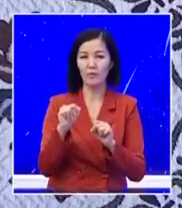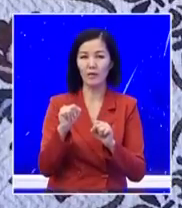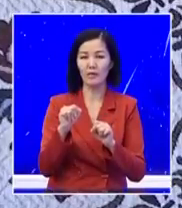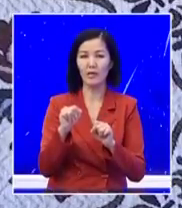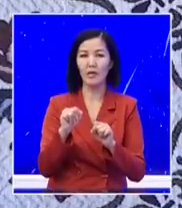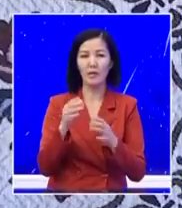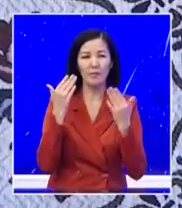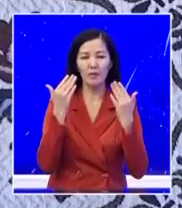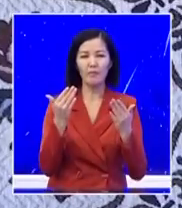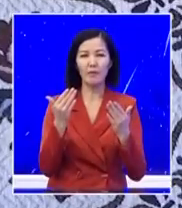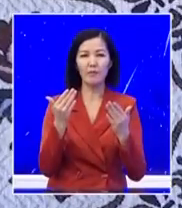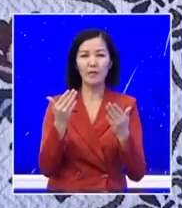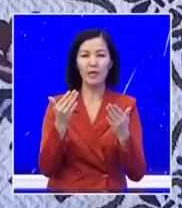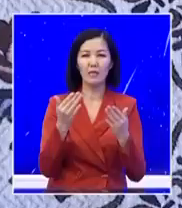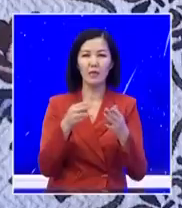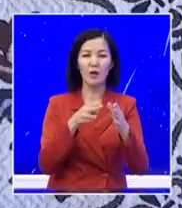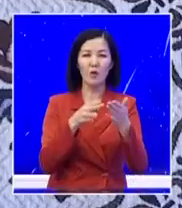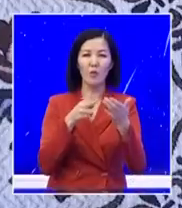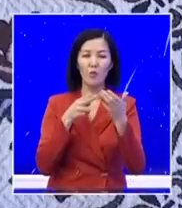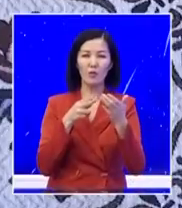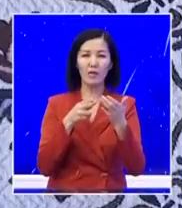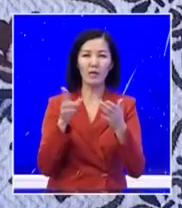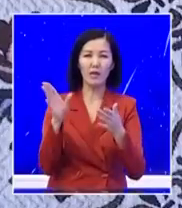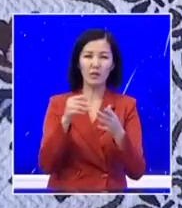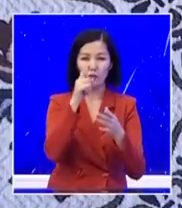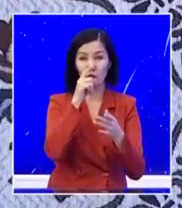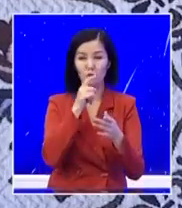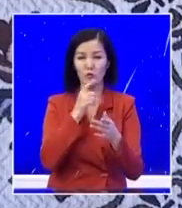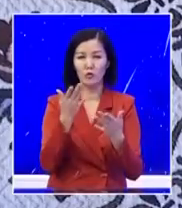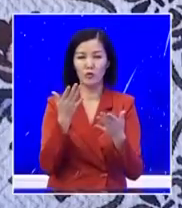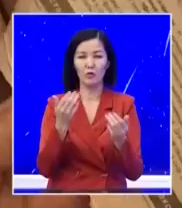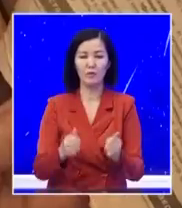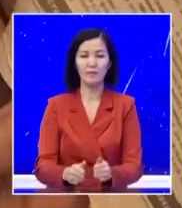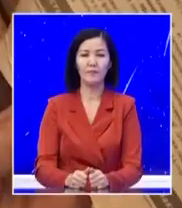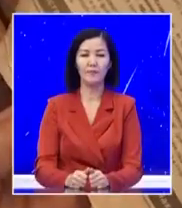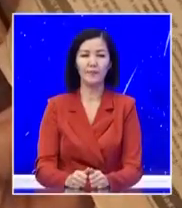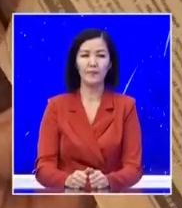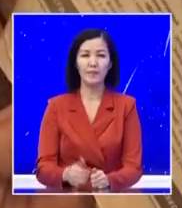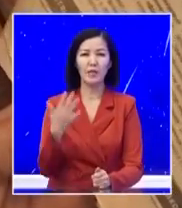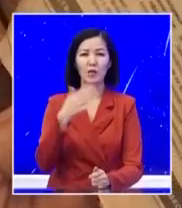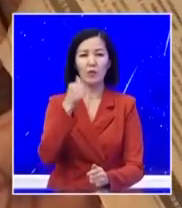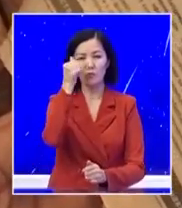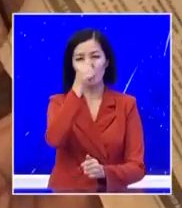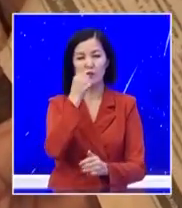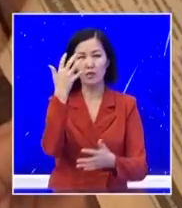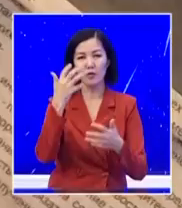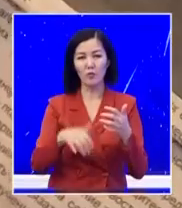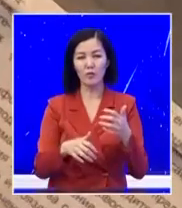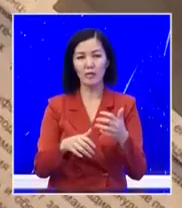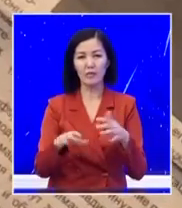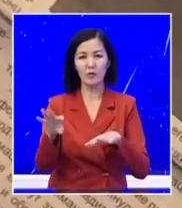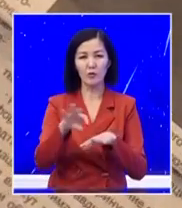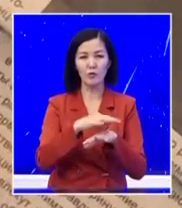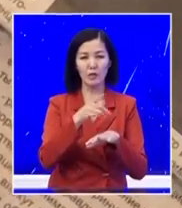Білмеймін, үрген иттер атылған мылтық даусы ешкімге ештеңе түсінуге мұрша бермеді. 50-ші жылдардың ортасында Татьяна жолдасы